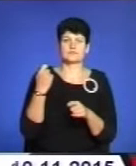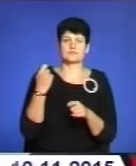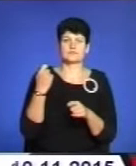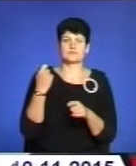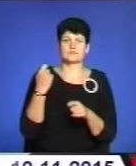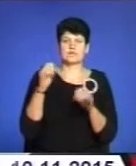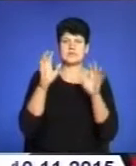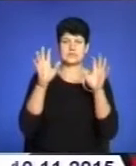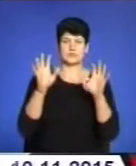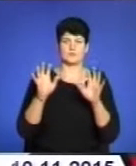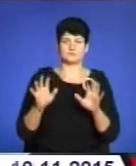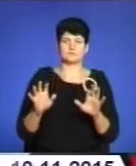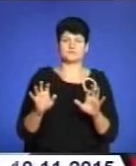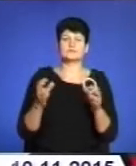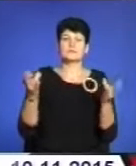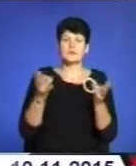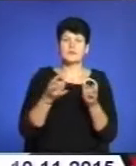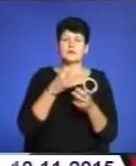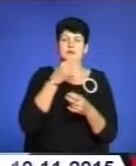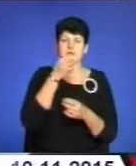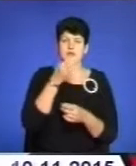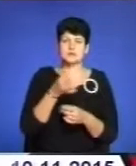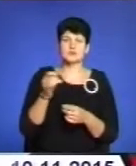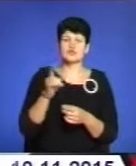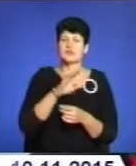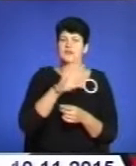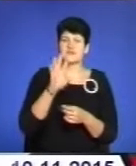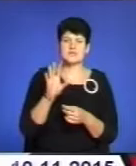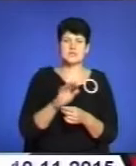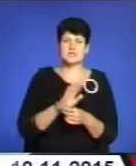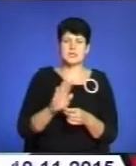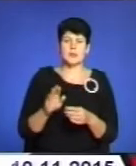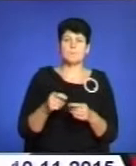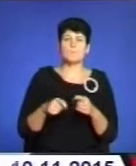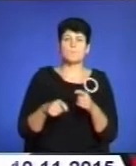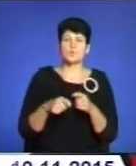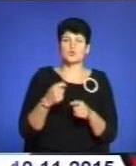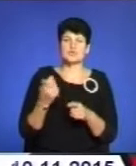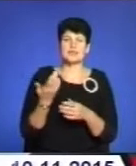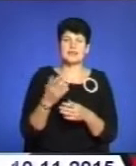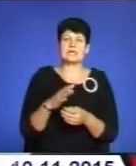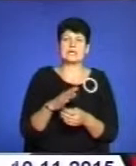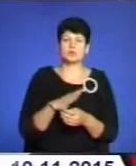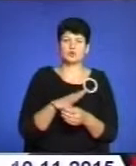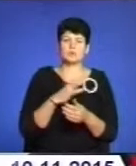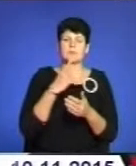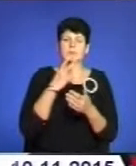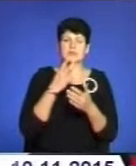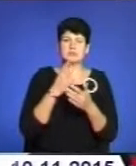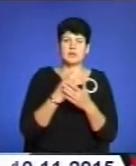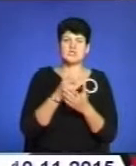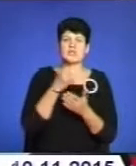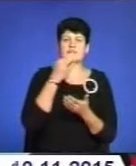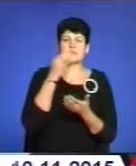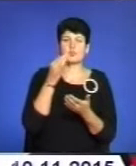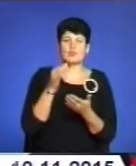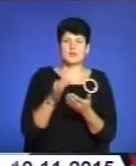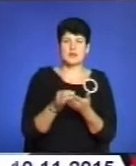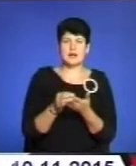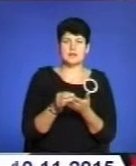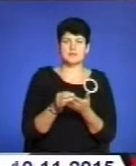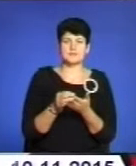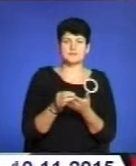даний закон. Однак треба сказати, що не всі порушення, які були, передбачена відповідальність, зокрема,